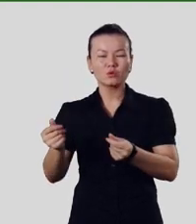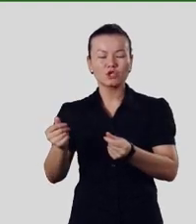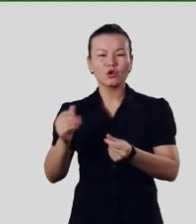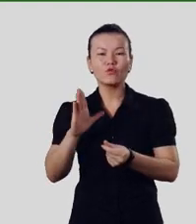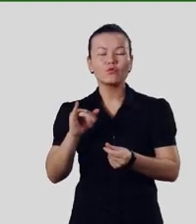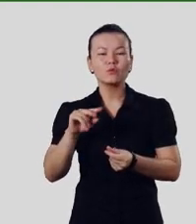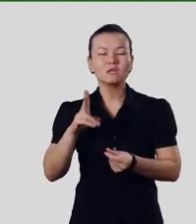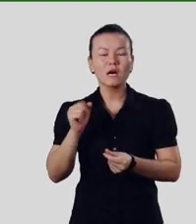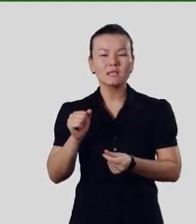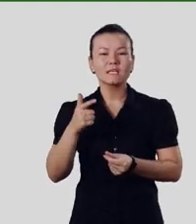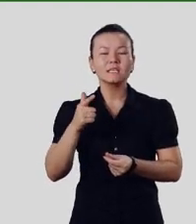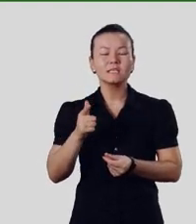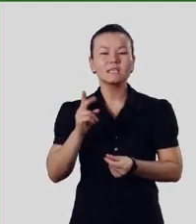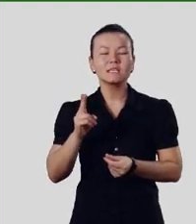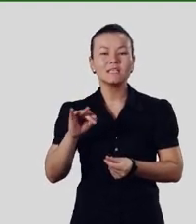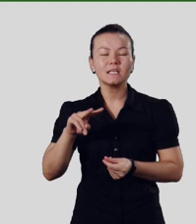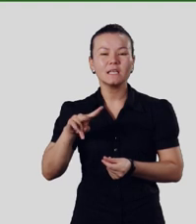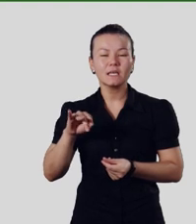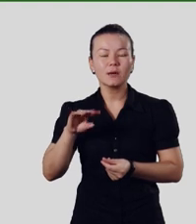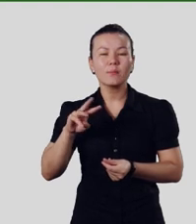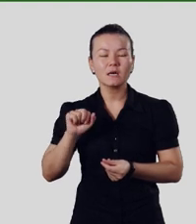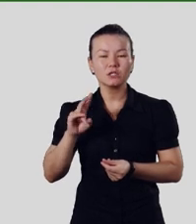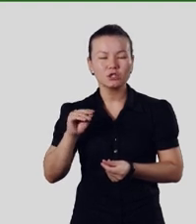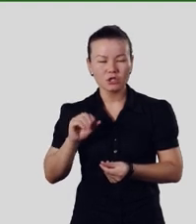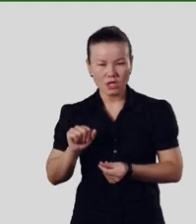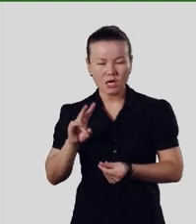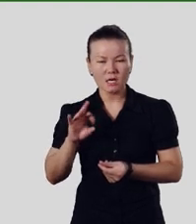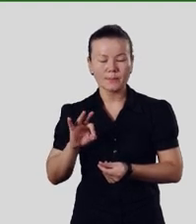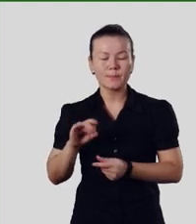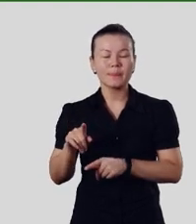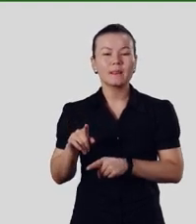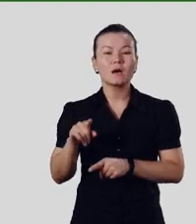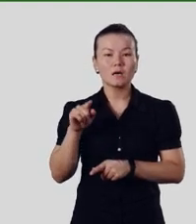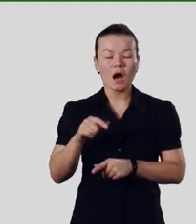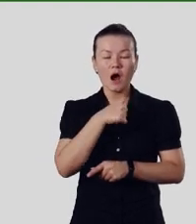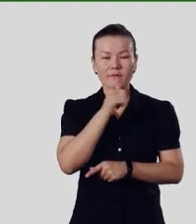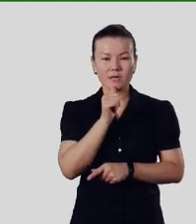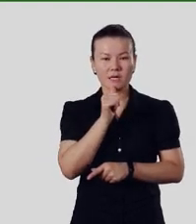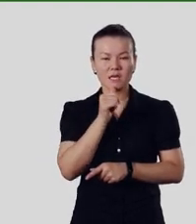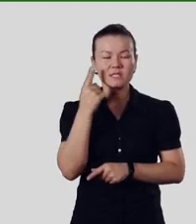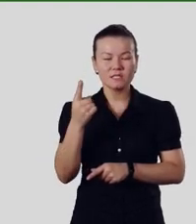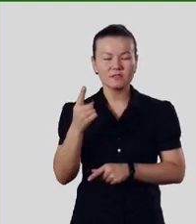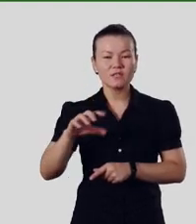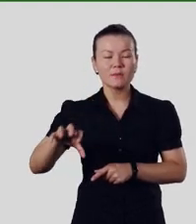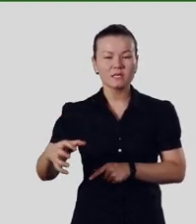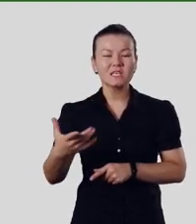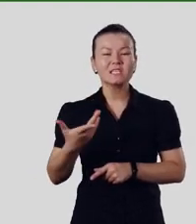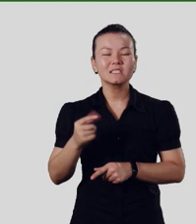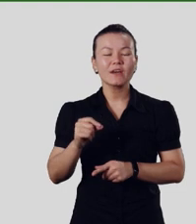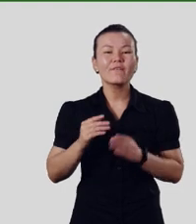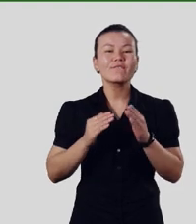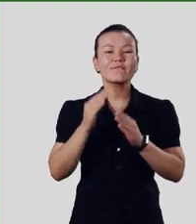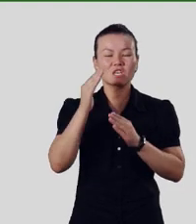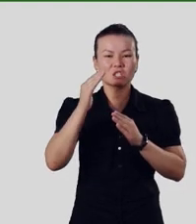Килиманджаро. Африка – единственный материк, где высшая точка не приурочена к